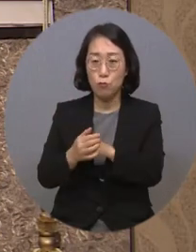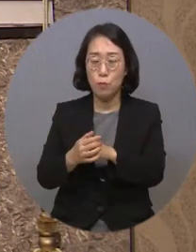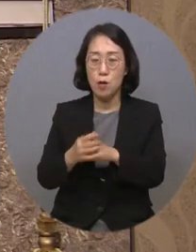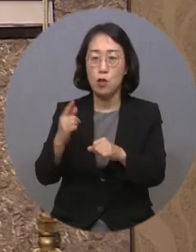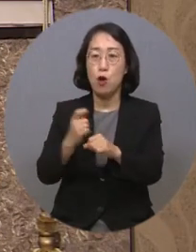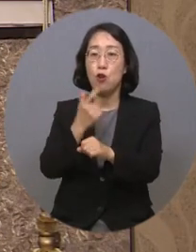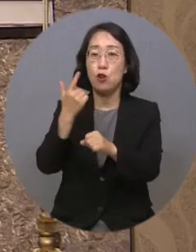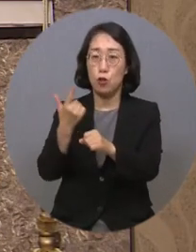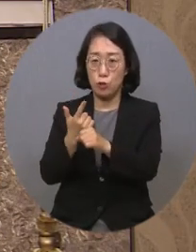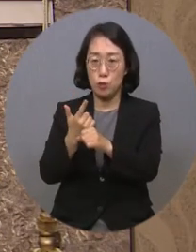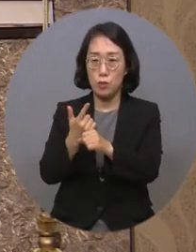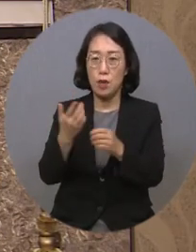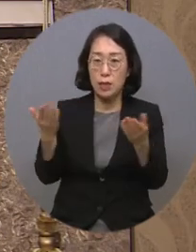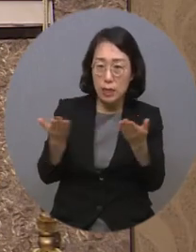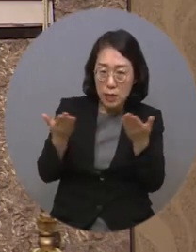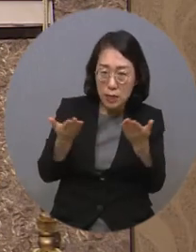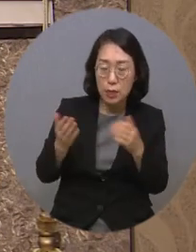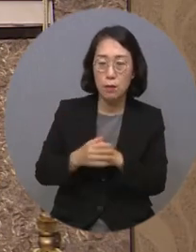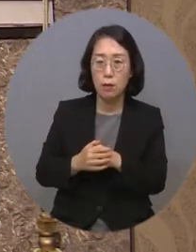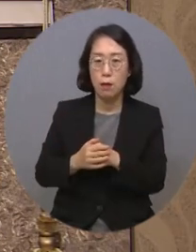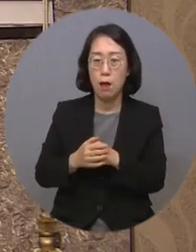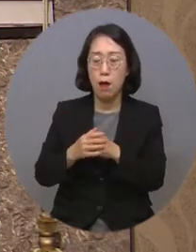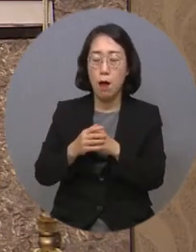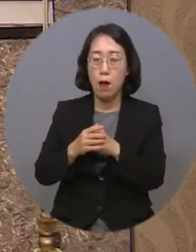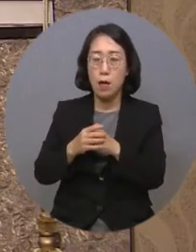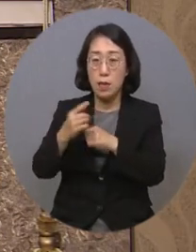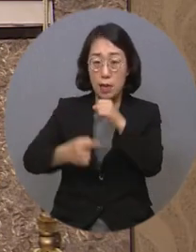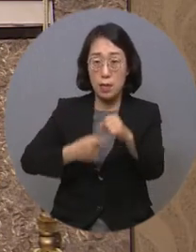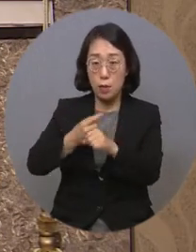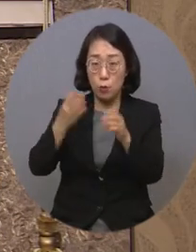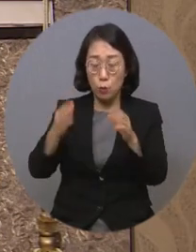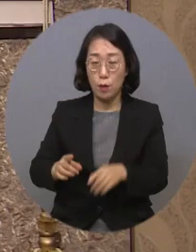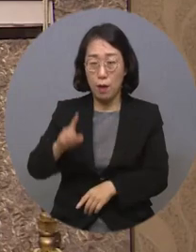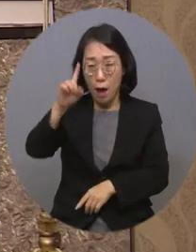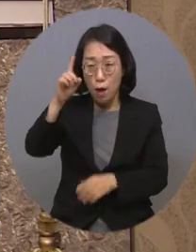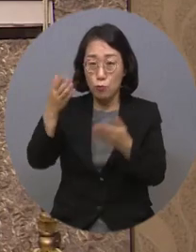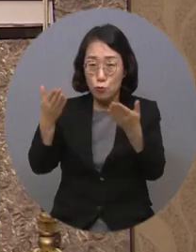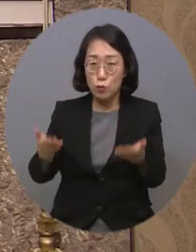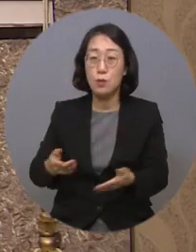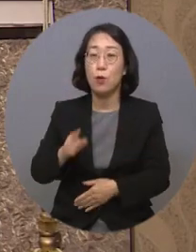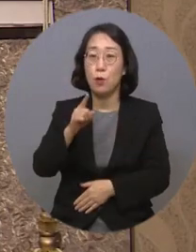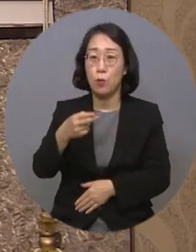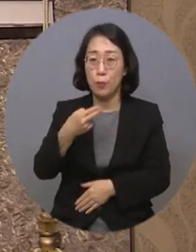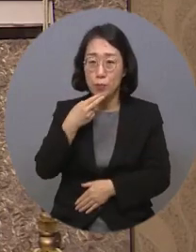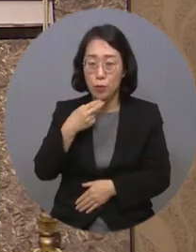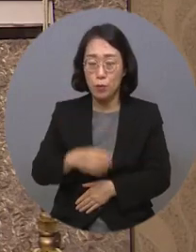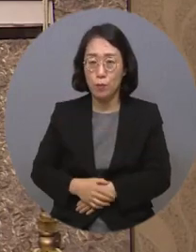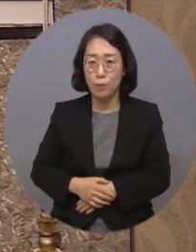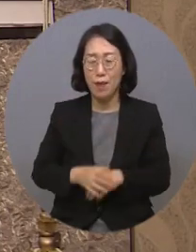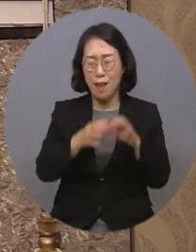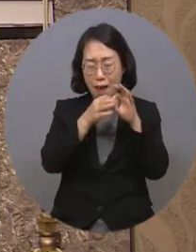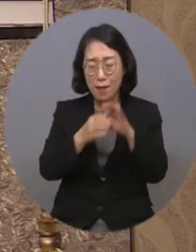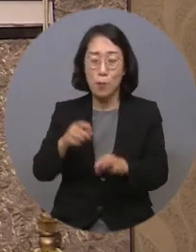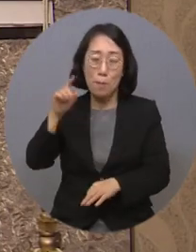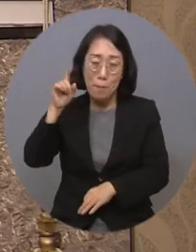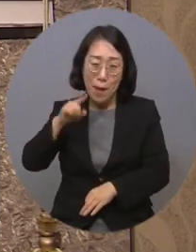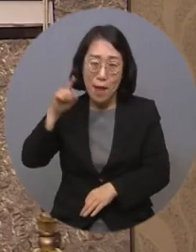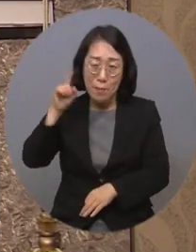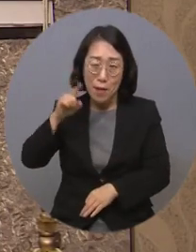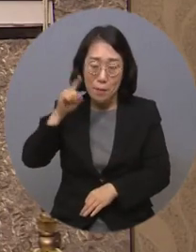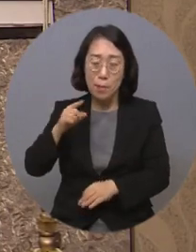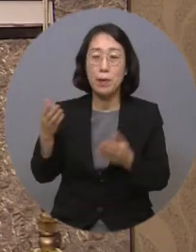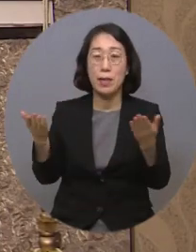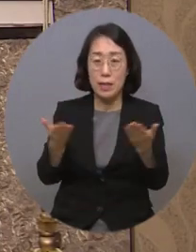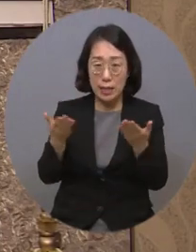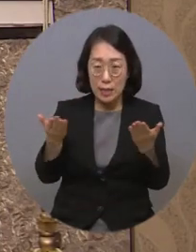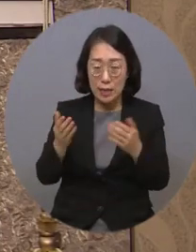했고 네. 1년 내내 휴가를 한 번도 가본 적이 없어요. 그리고 이 근로는 365일이 다 근로인 거예요. 네.